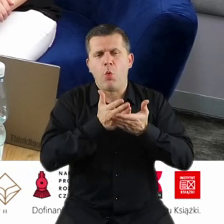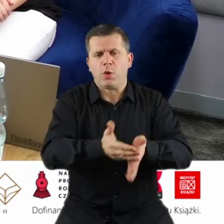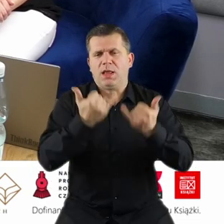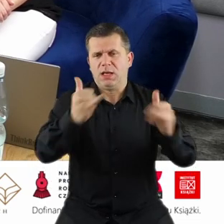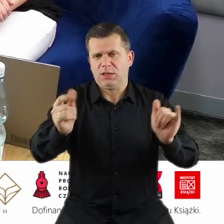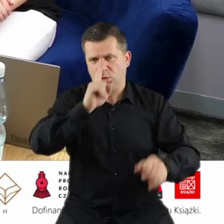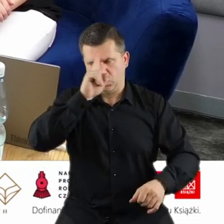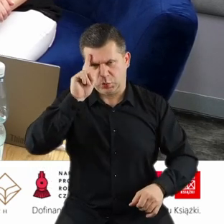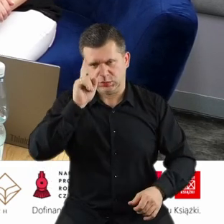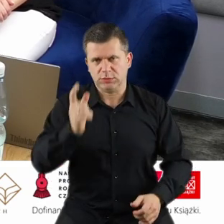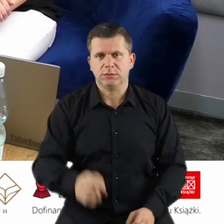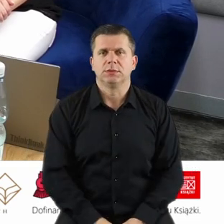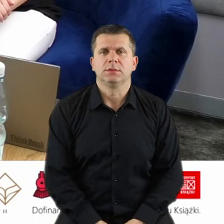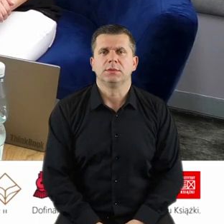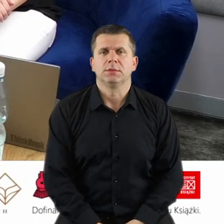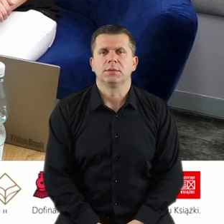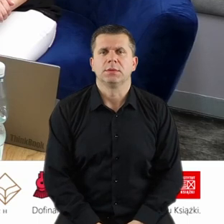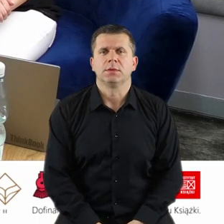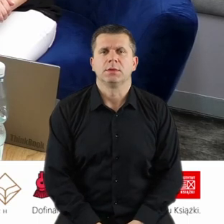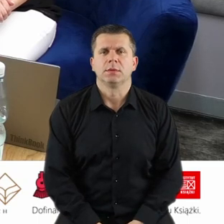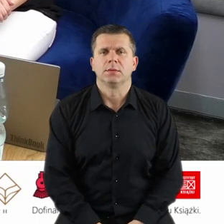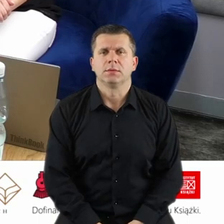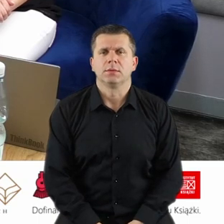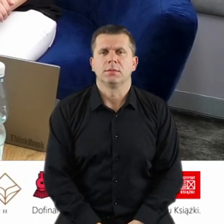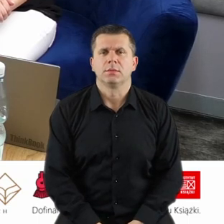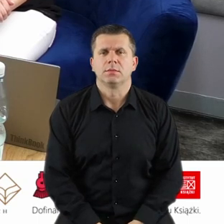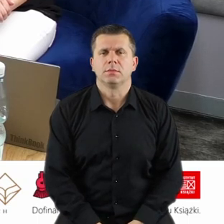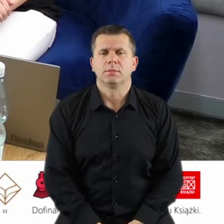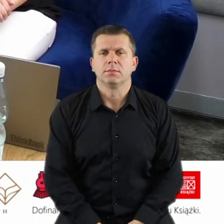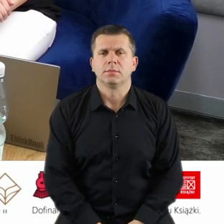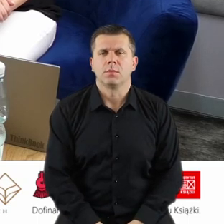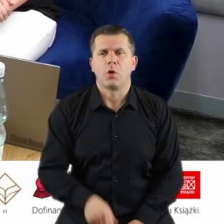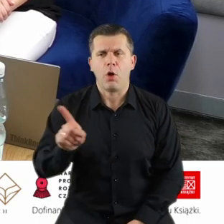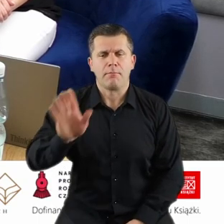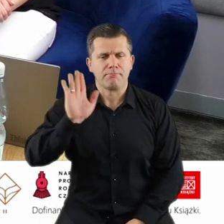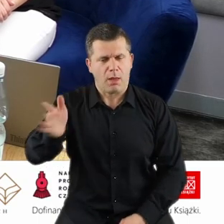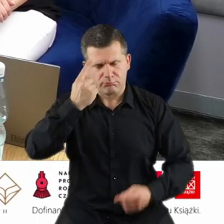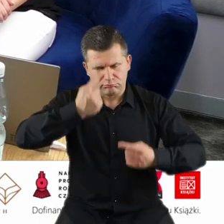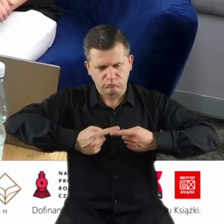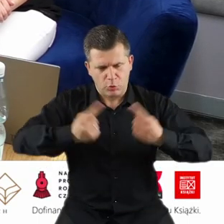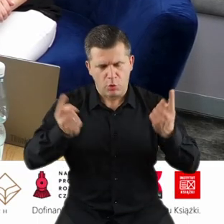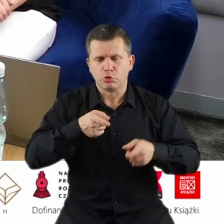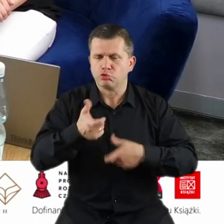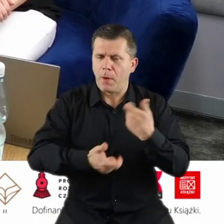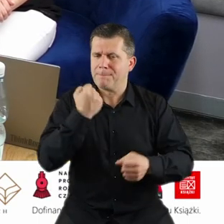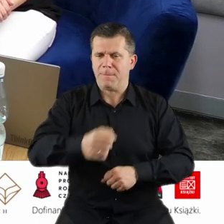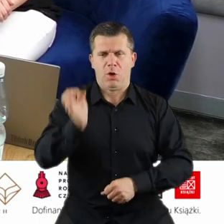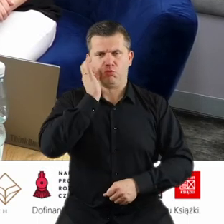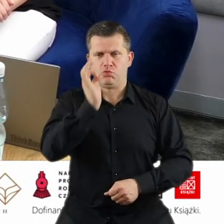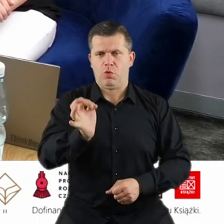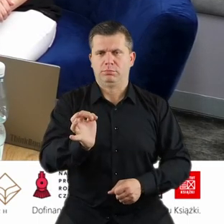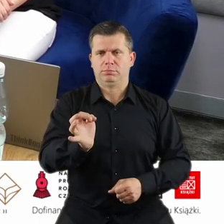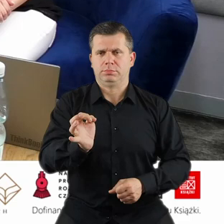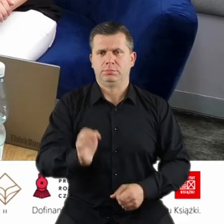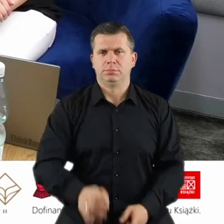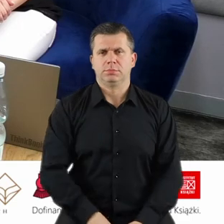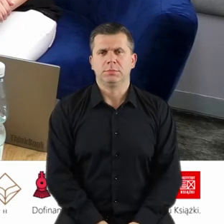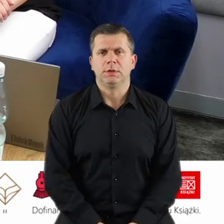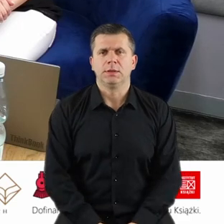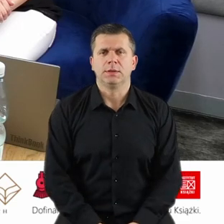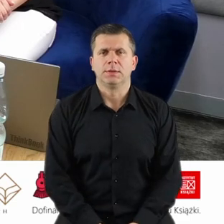właśnie donacji. W tym swoim najbliższym otoczeniu byli przekonani, że zrobili bardzo dobrze. No i